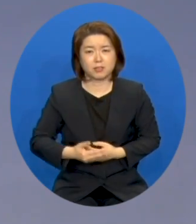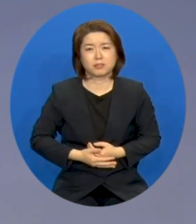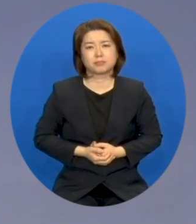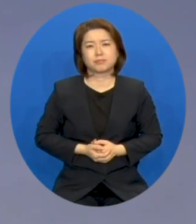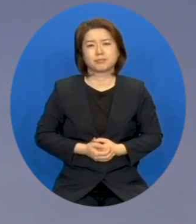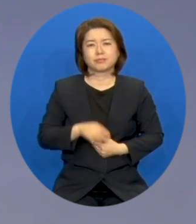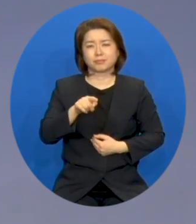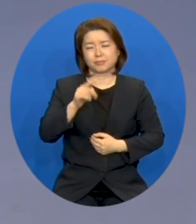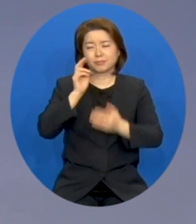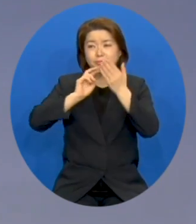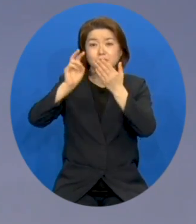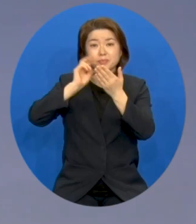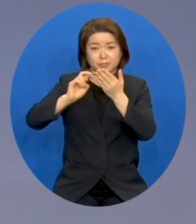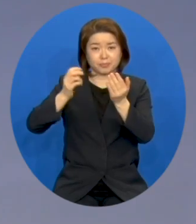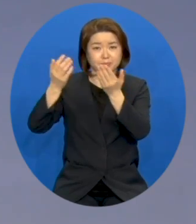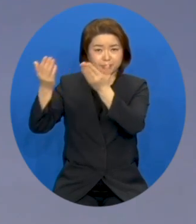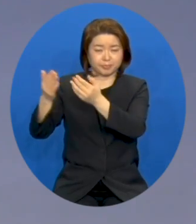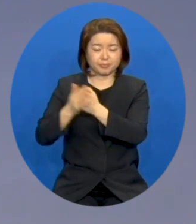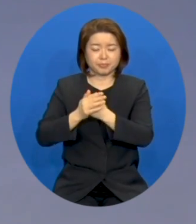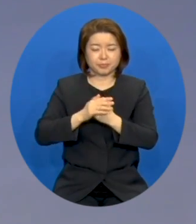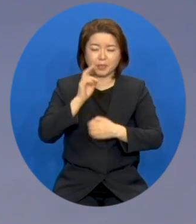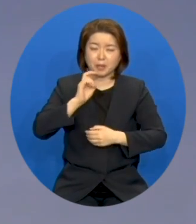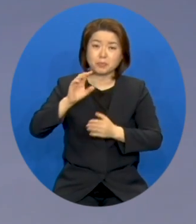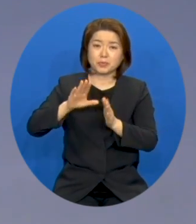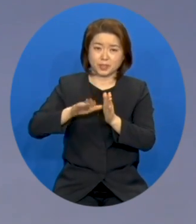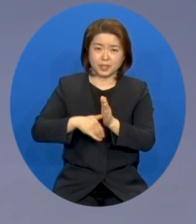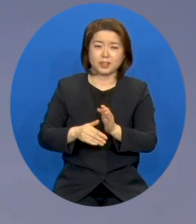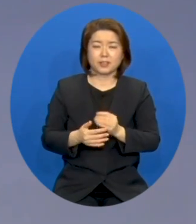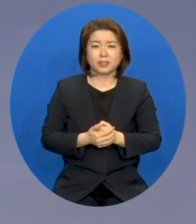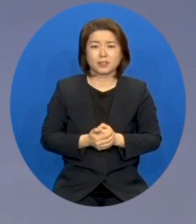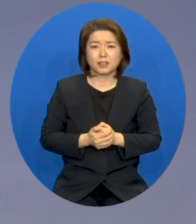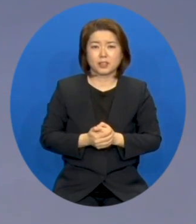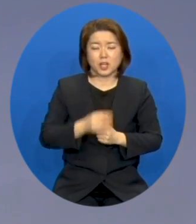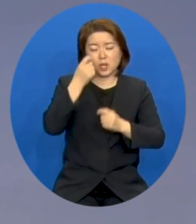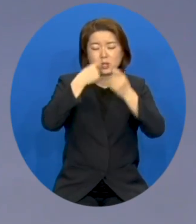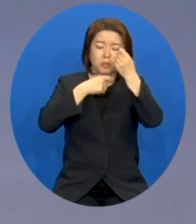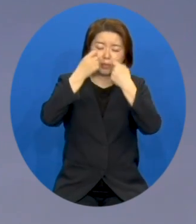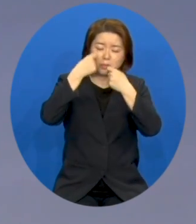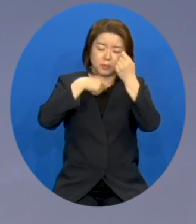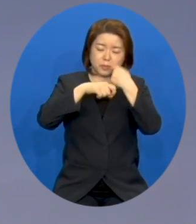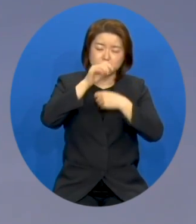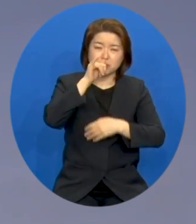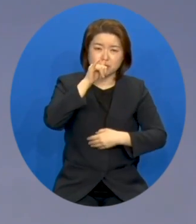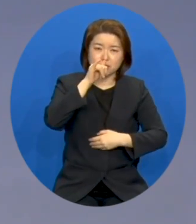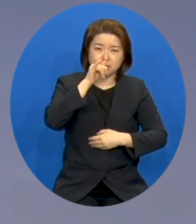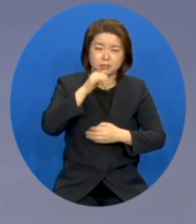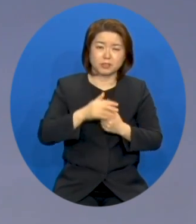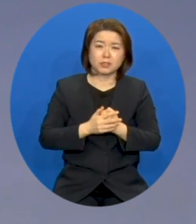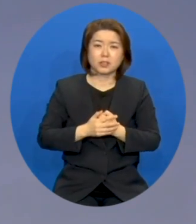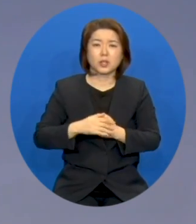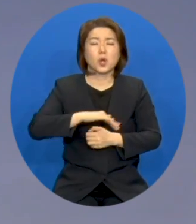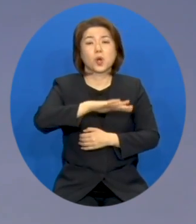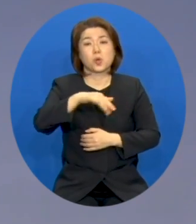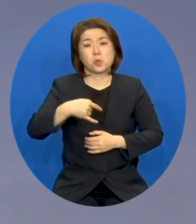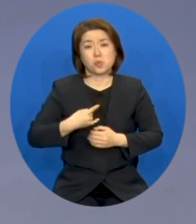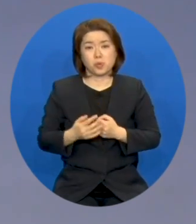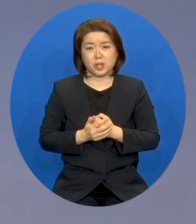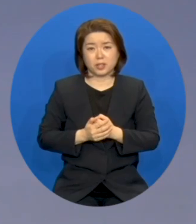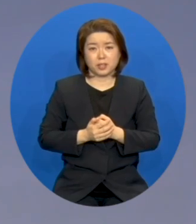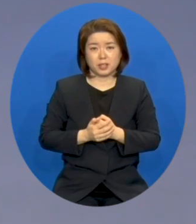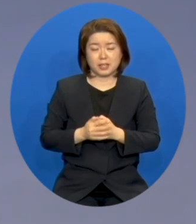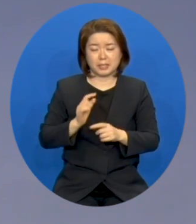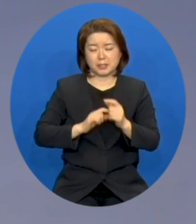그 찬송을 우리 부르면서 울었어요. 그것은 우리에게 우리를